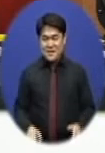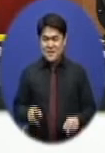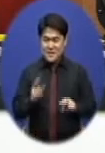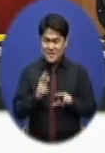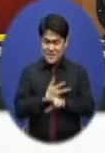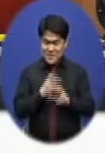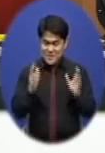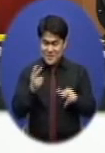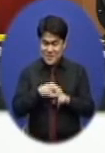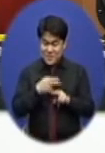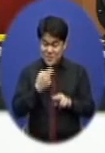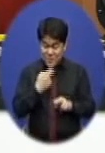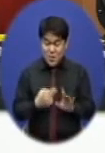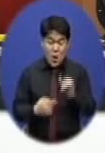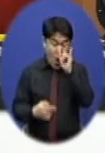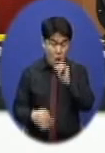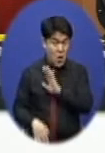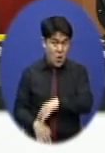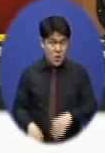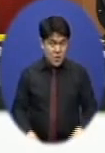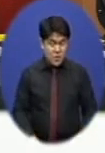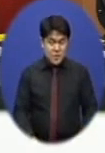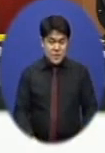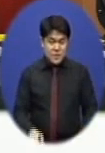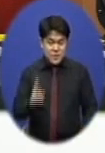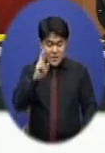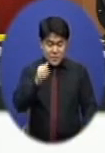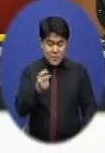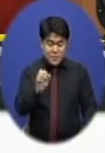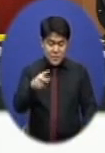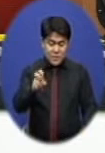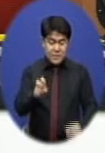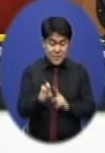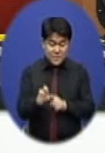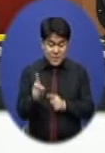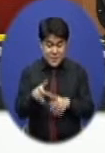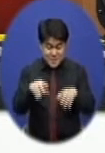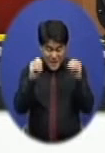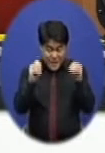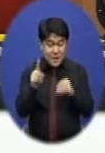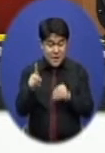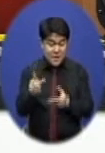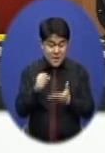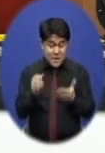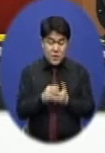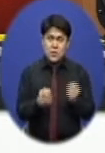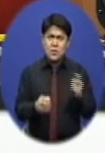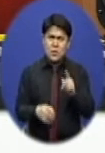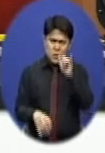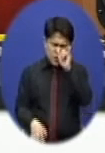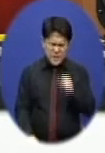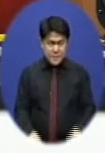왔어요. 왔어. 참 저거 왔어요. 네, 뭐. 저기 홍삼. 홍삼. 홍삼 말린 것도 왔고요. 네. 또 뭐가 왔더라?